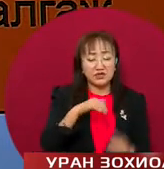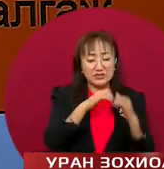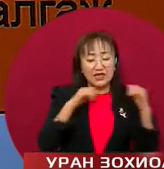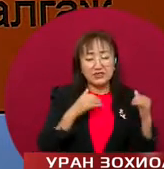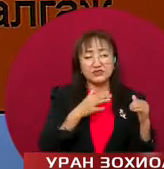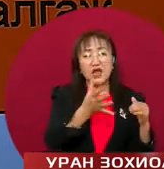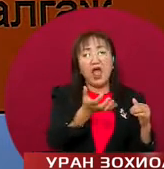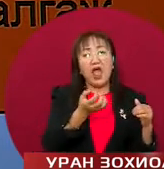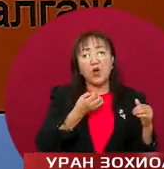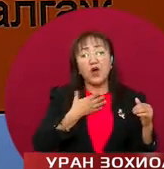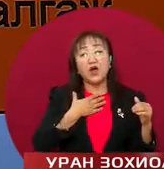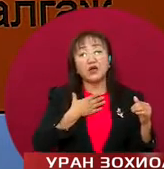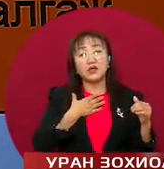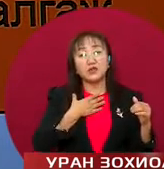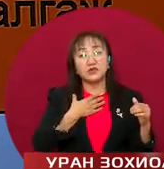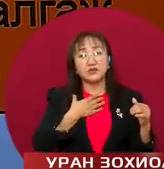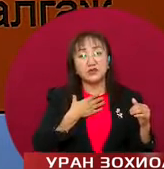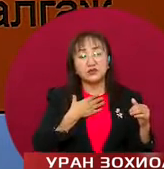дээ гих мэт